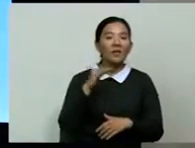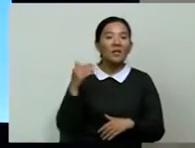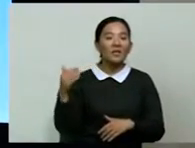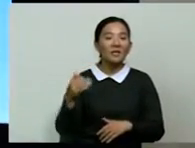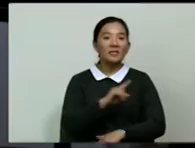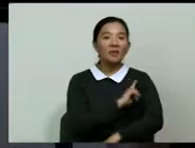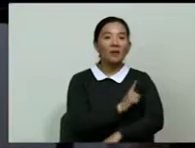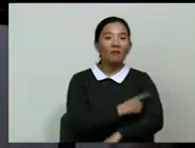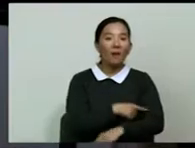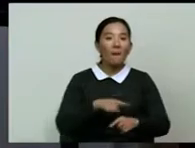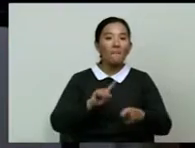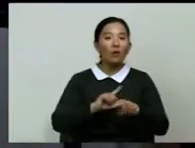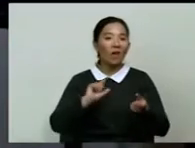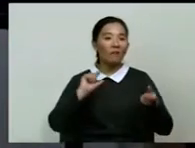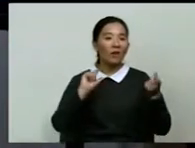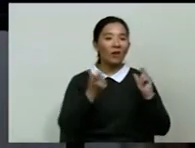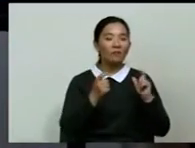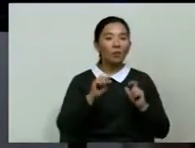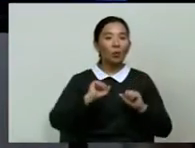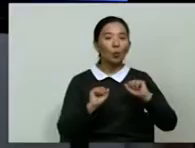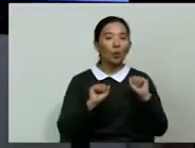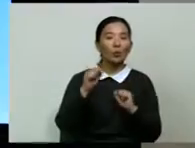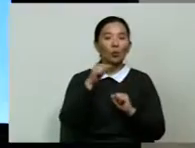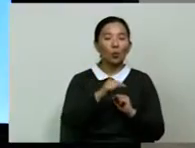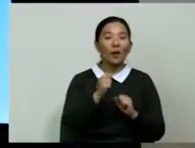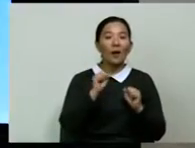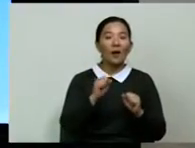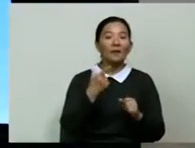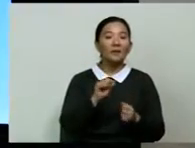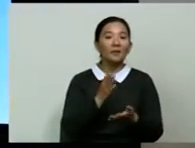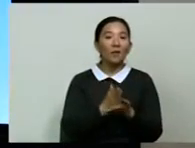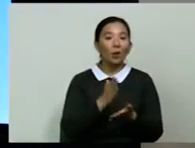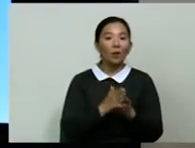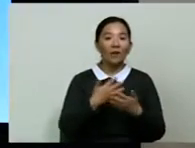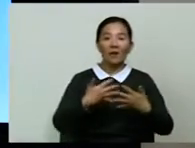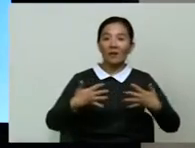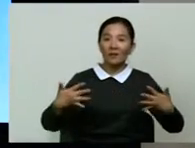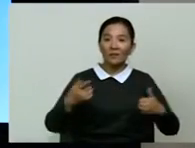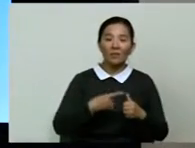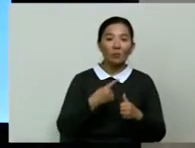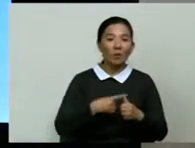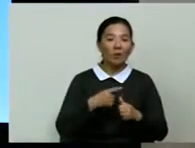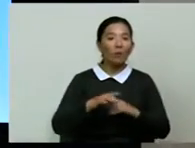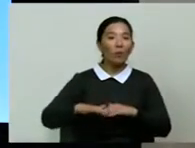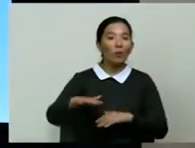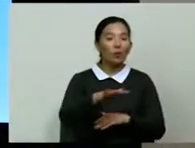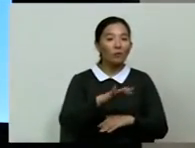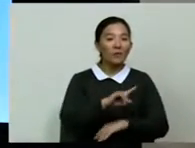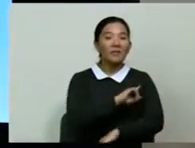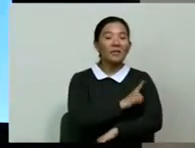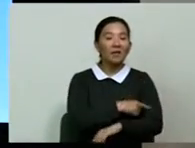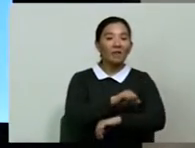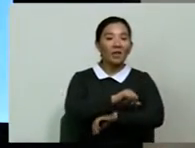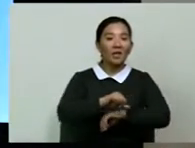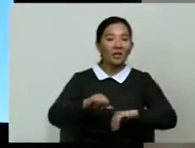линии как бы отворачиваются друг от друга. А где находятся магниты разноименных полюсов, силовые